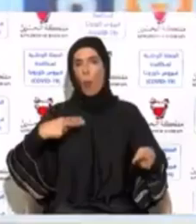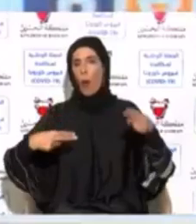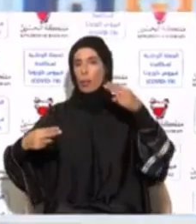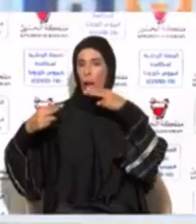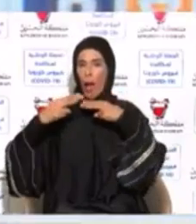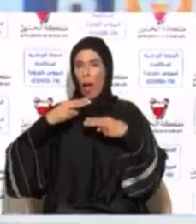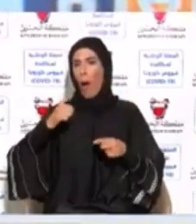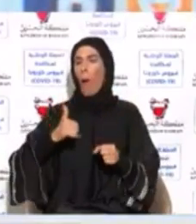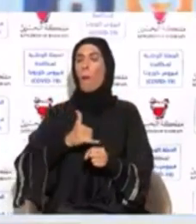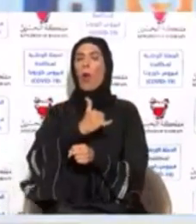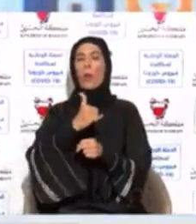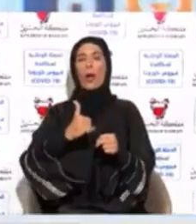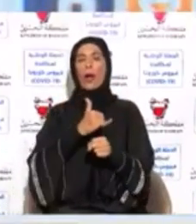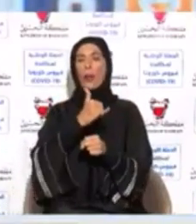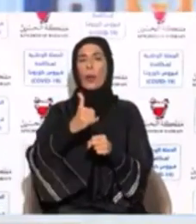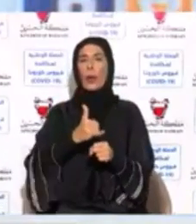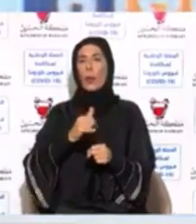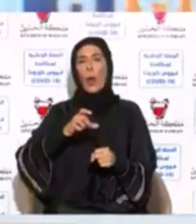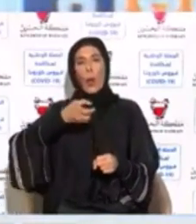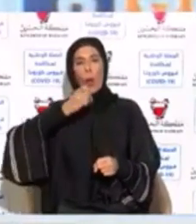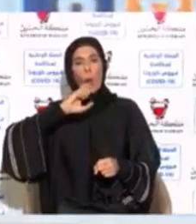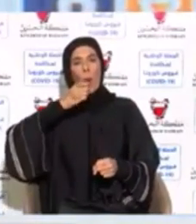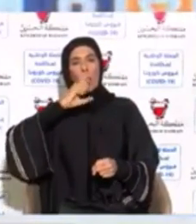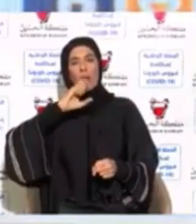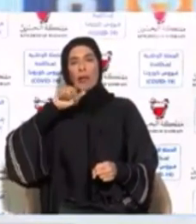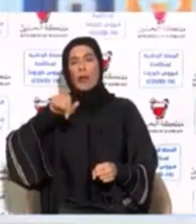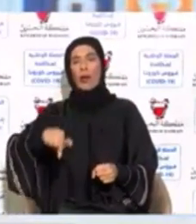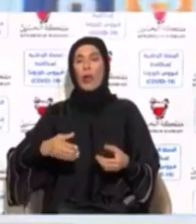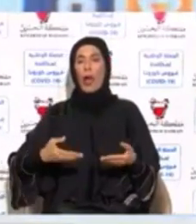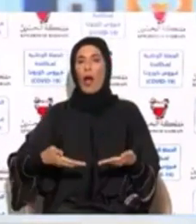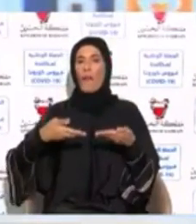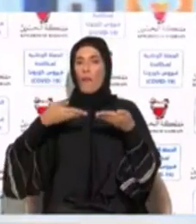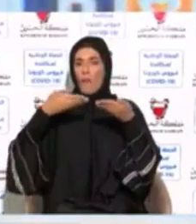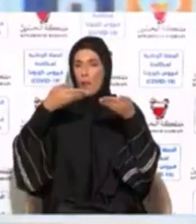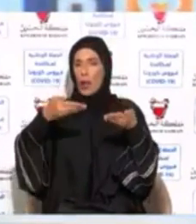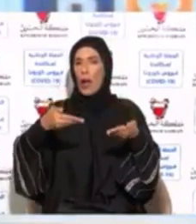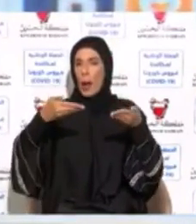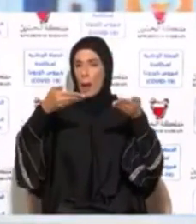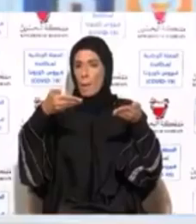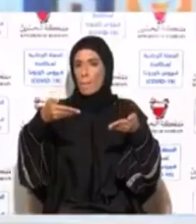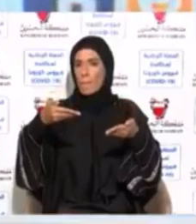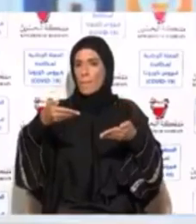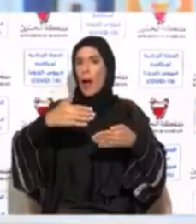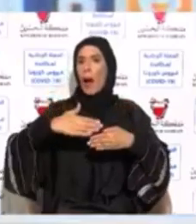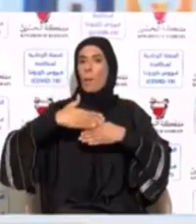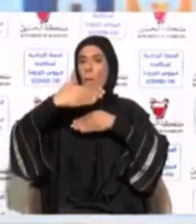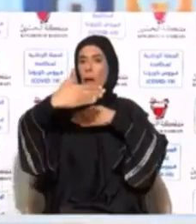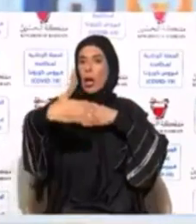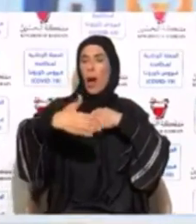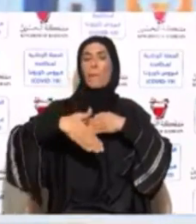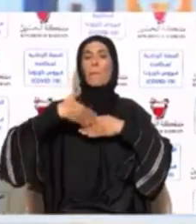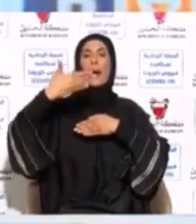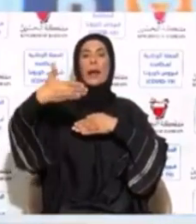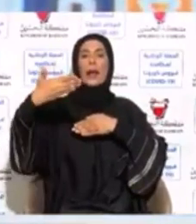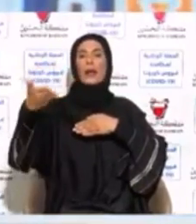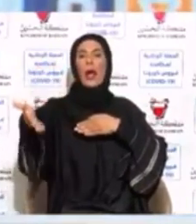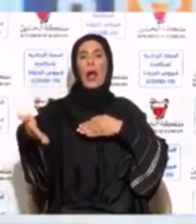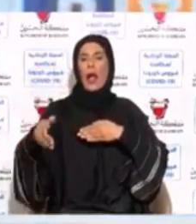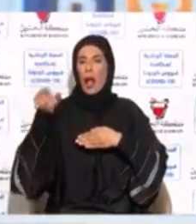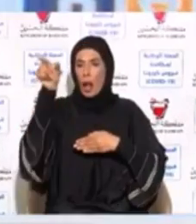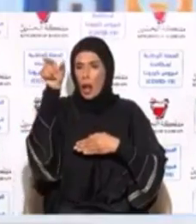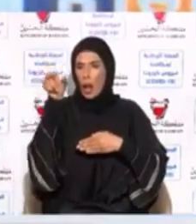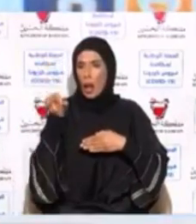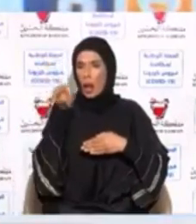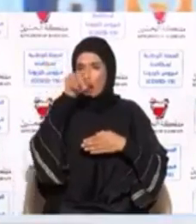والمقاهي لتقديم خدماتها في الأماكن الخارجية، نؤكد أن الحملات التفتيشية التي تقوم